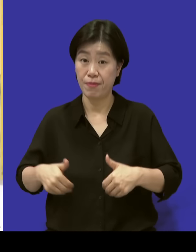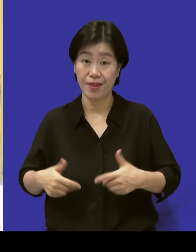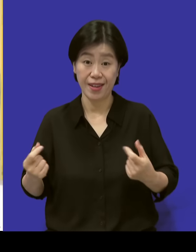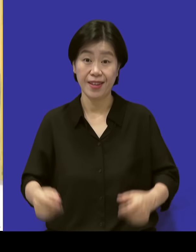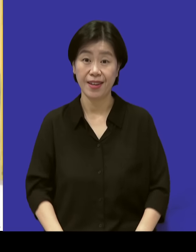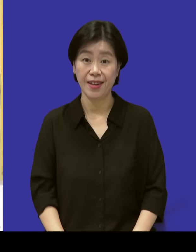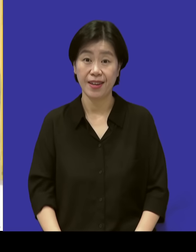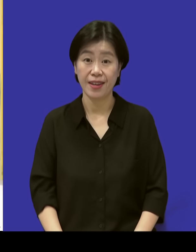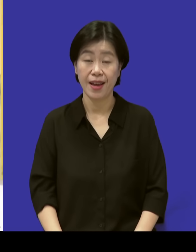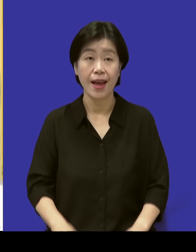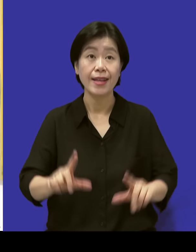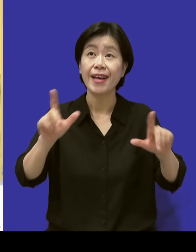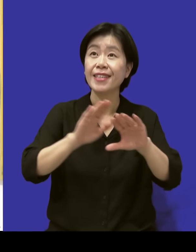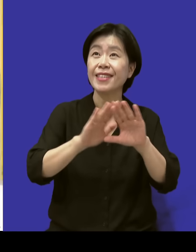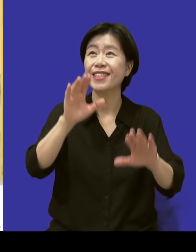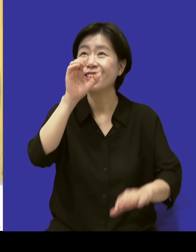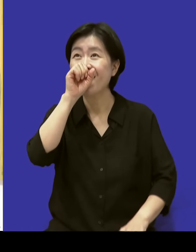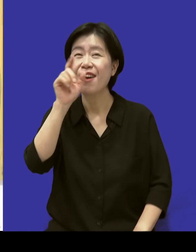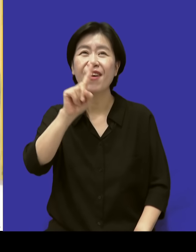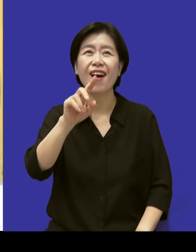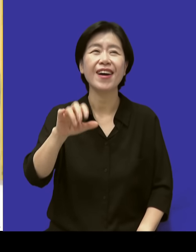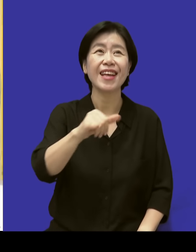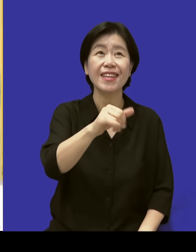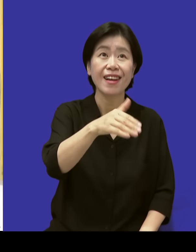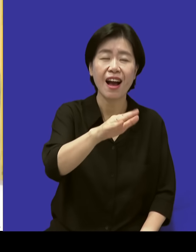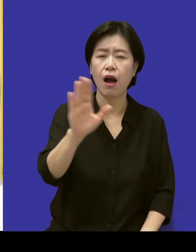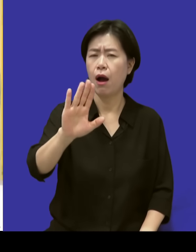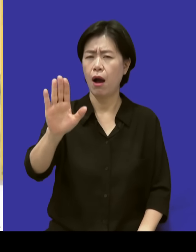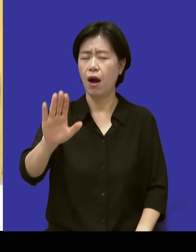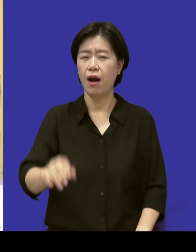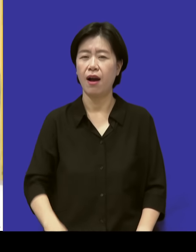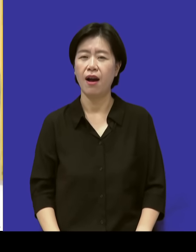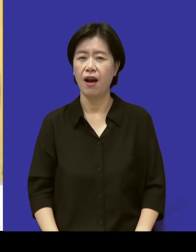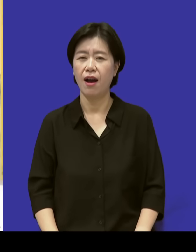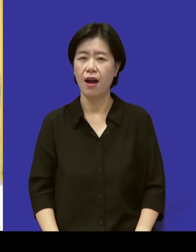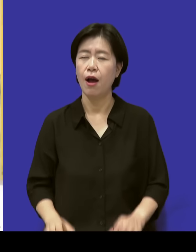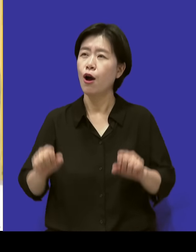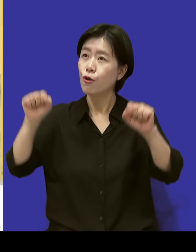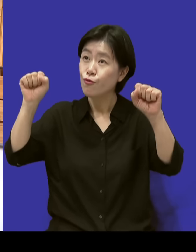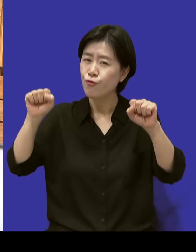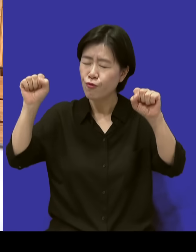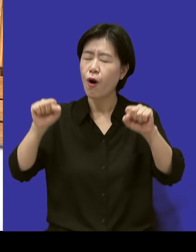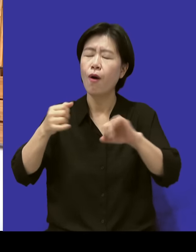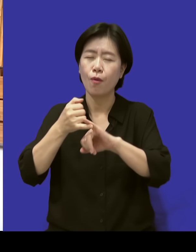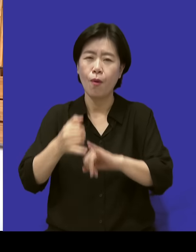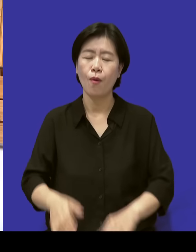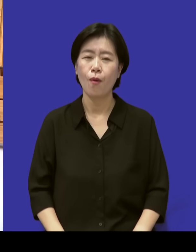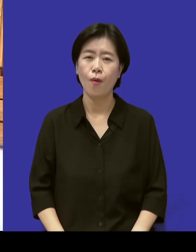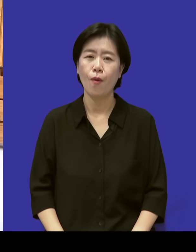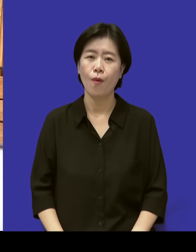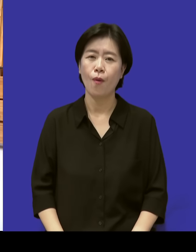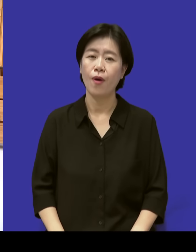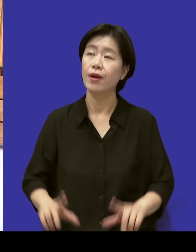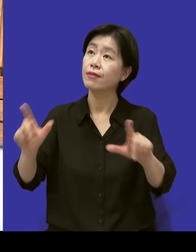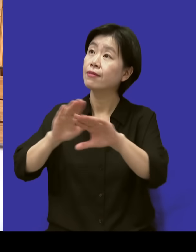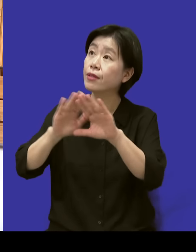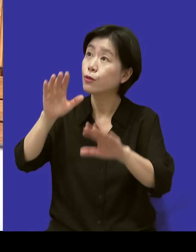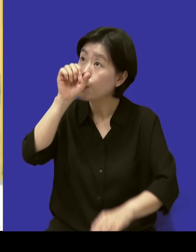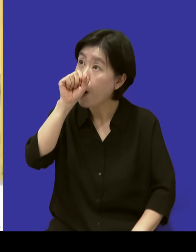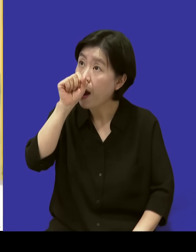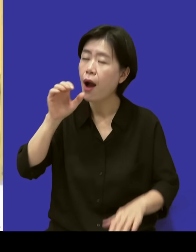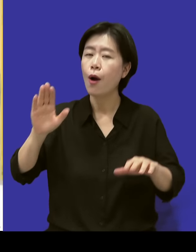벚꽃놀이 구경하면 좋겠다 아니 그렇게 얘기하시는데 저는 이제 아 벚꽃이 한창이면 오늘 하체하기 좋은 날이구나. 아 그래. 운동 좋아하는 사람 네. 김종국